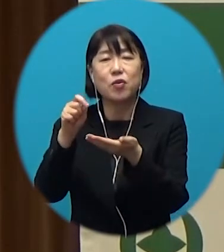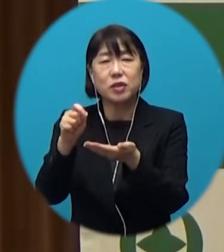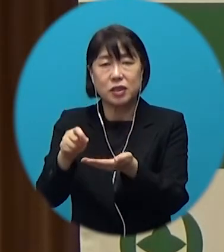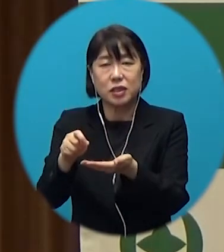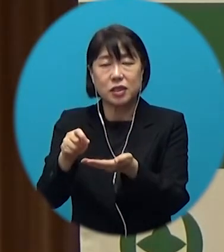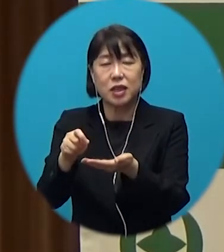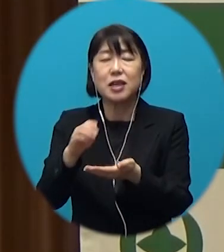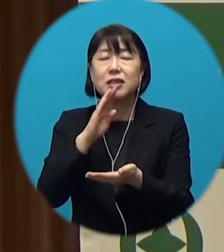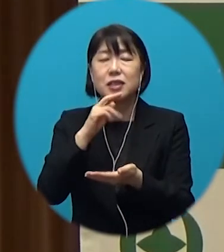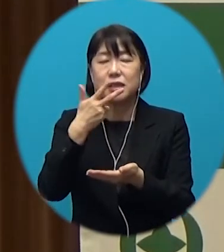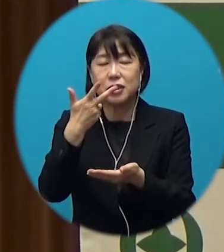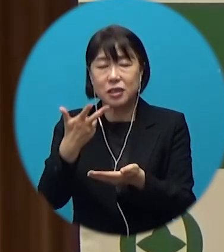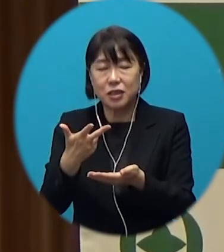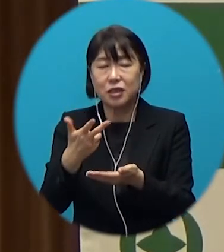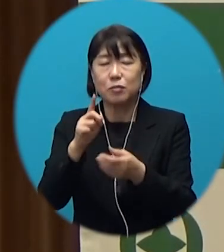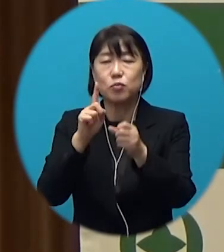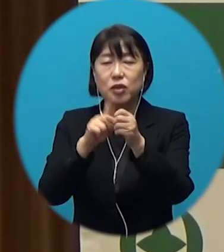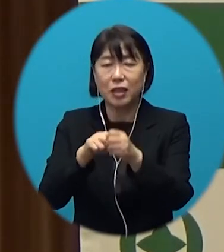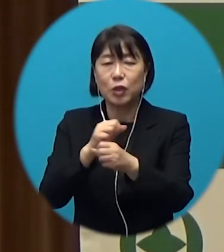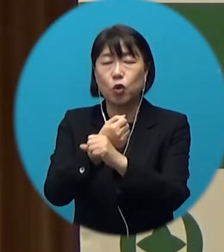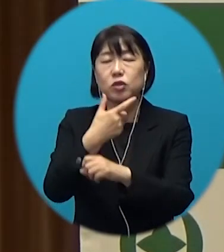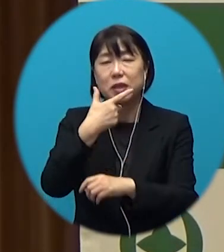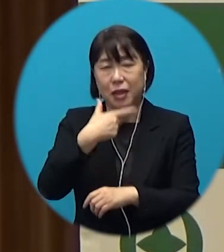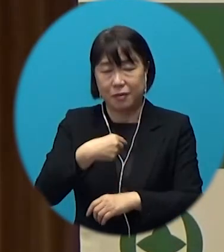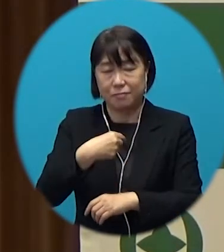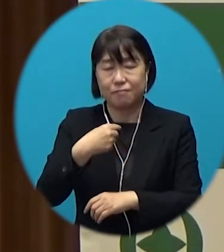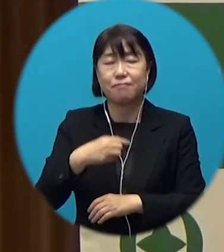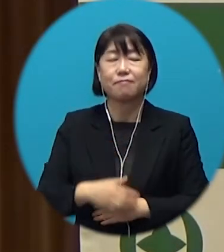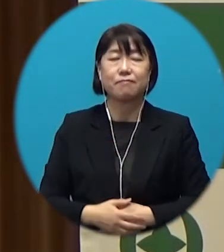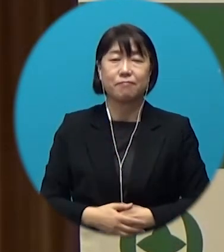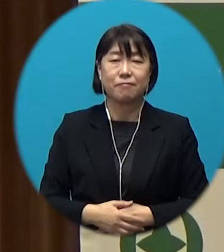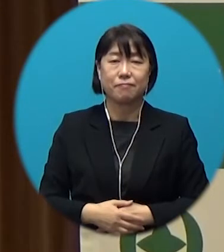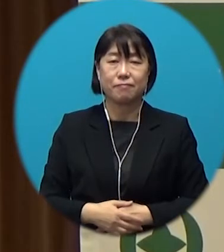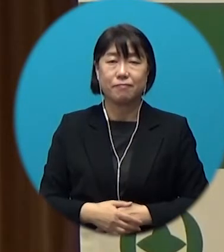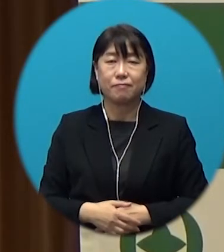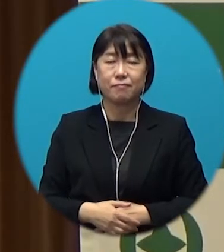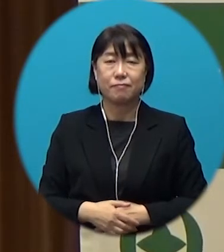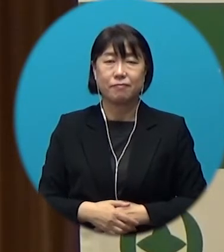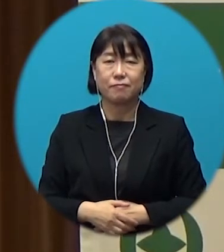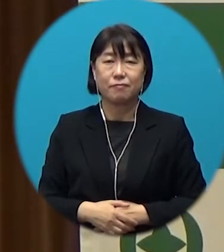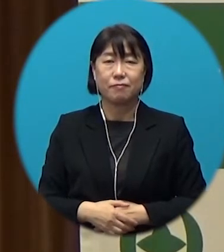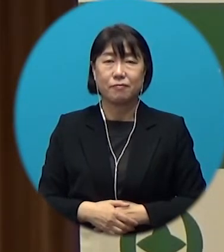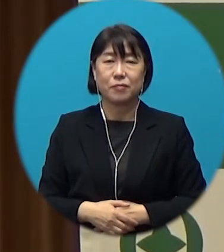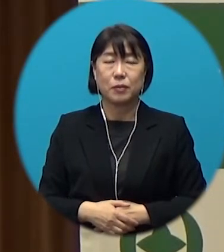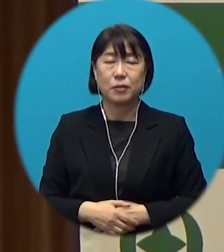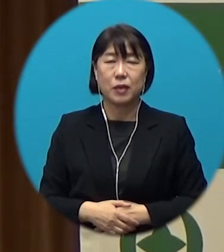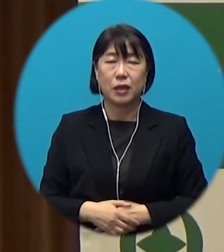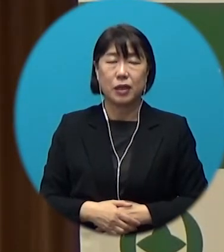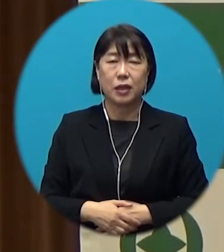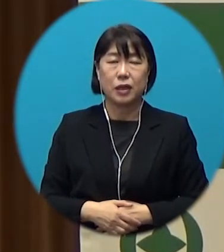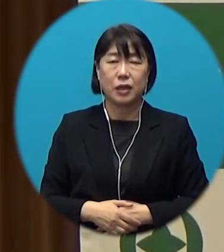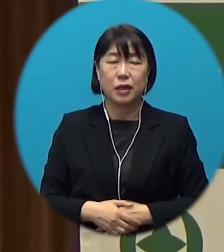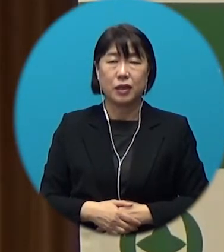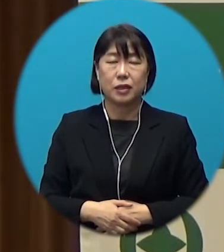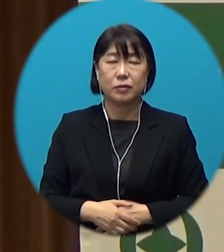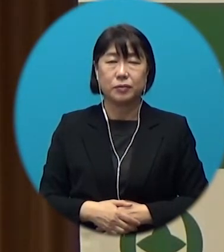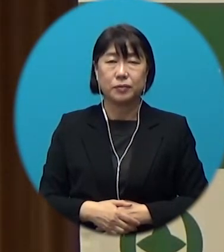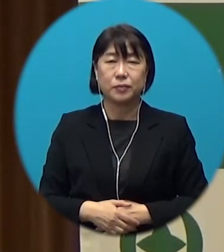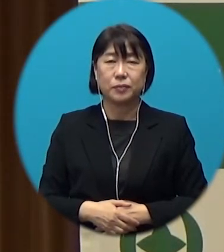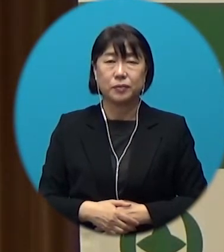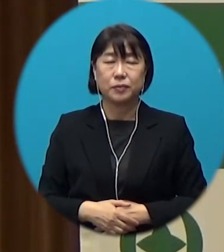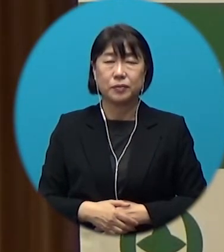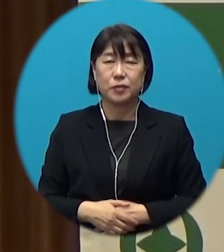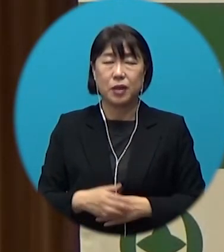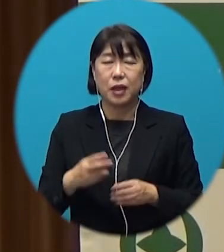施に向けて取り組んでいきたいというふうに思っております。 分かりました。あとは改めてになるんですけど、2年目